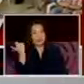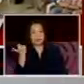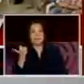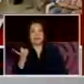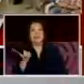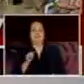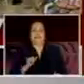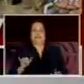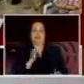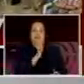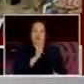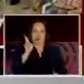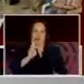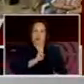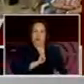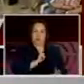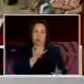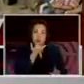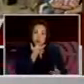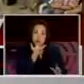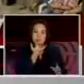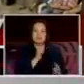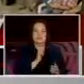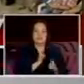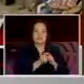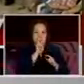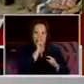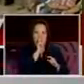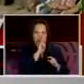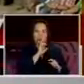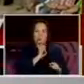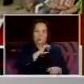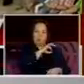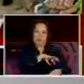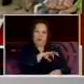mismong loopholes na yon. Hindi lang sila ma-impeach.